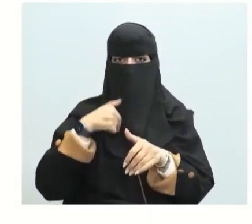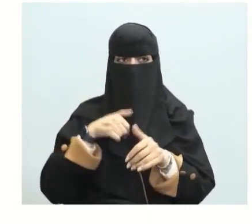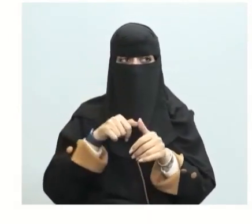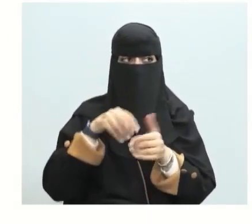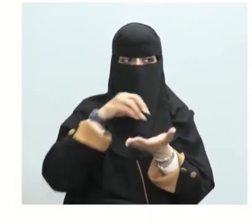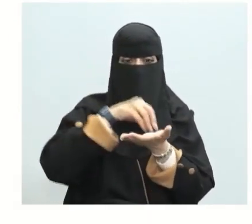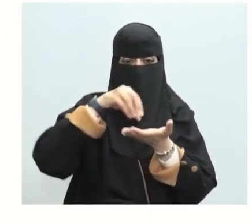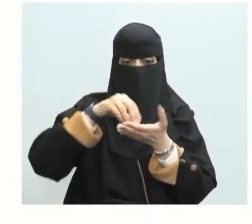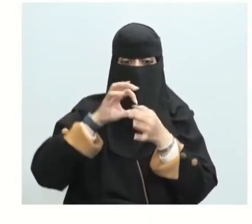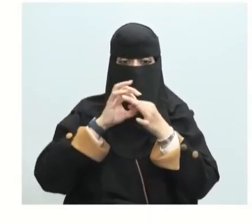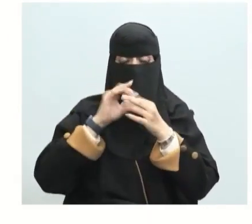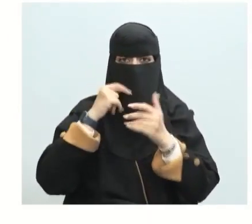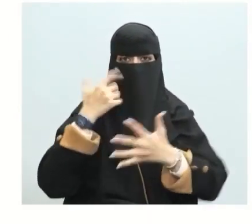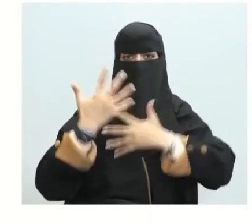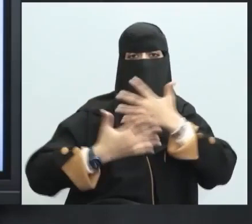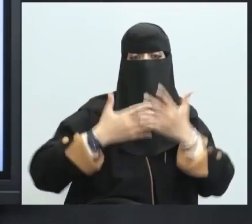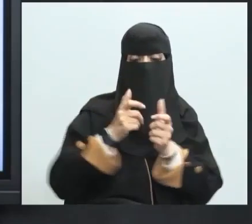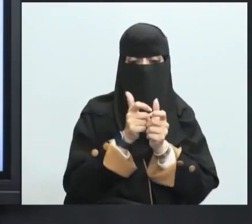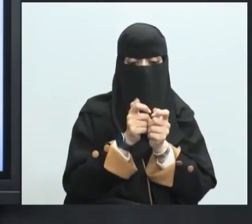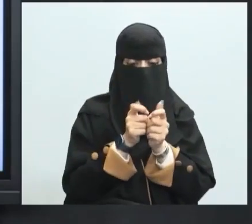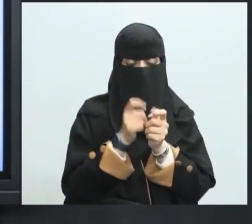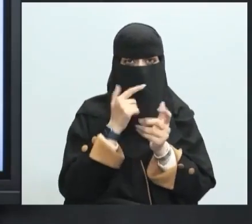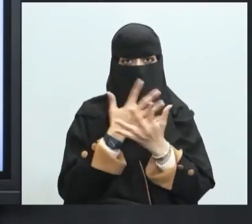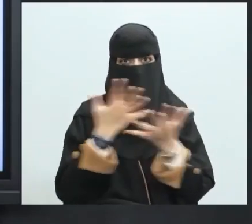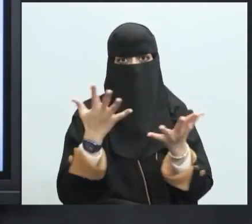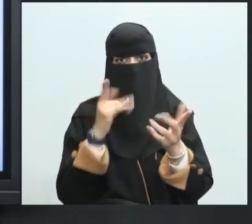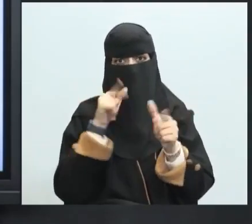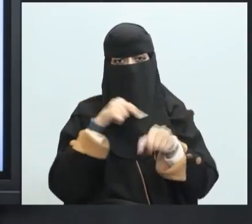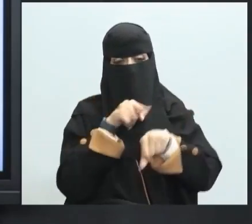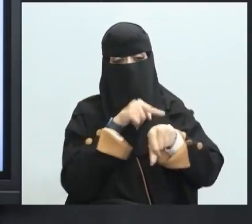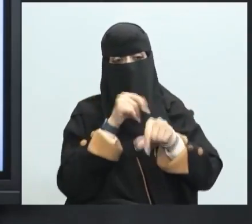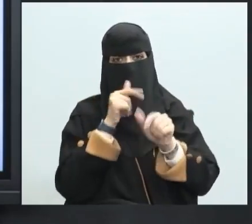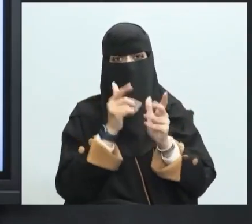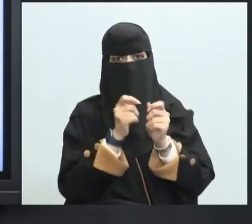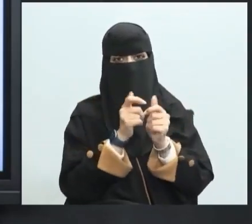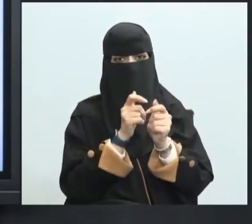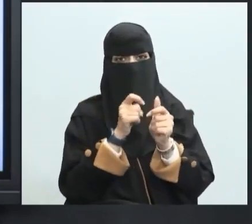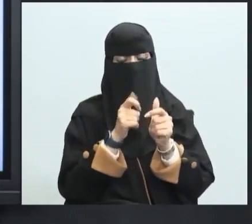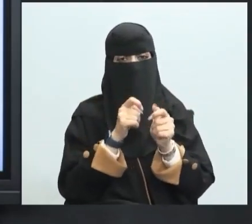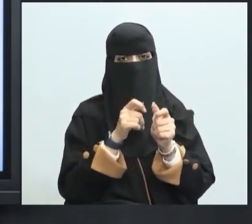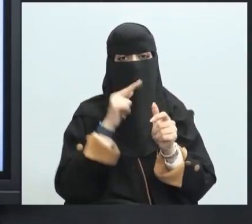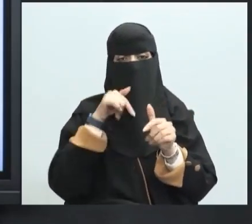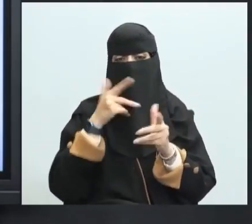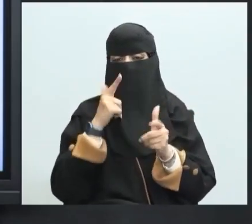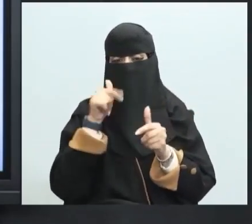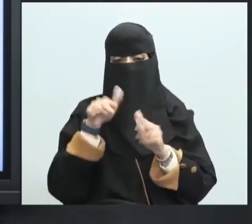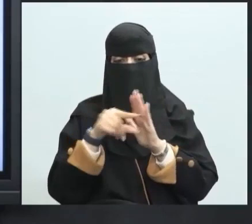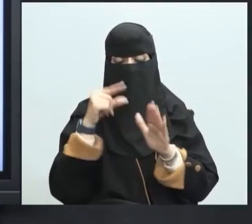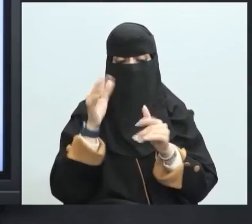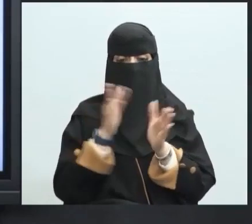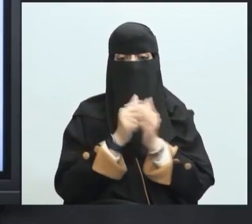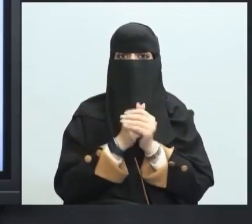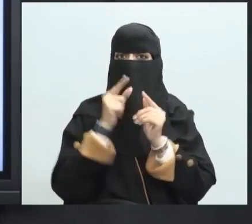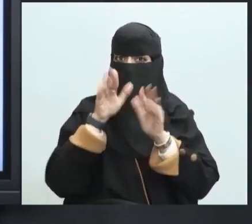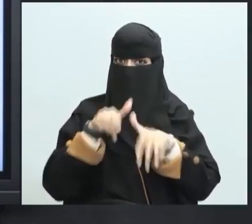الاجتماعي والانشغال بها هنا هذه مهمه جدا الانشغال بوسائل التواصل الاجتماعي وهنا